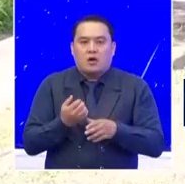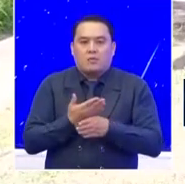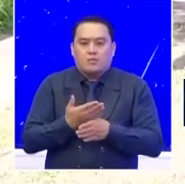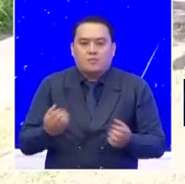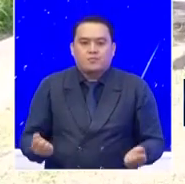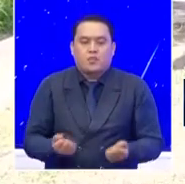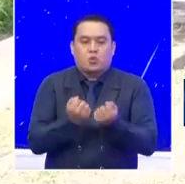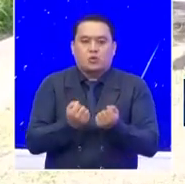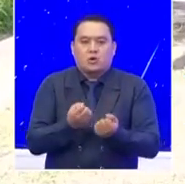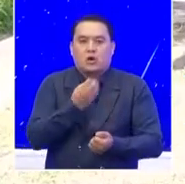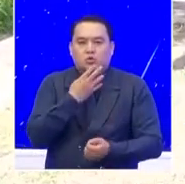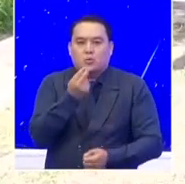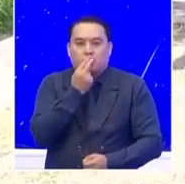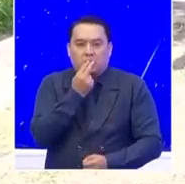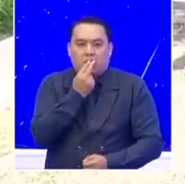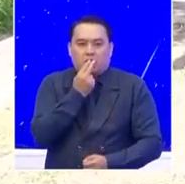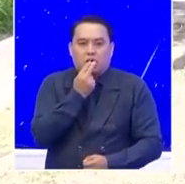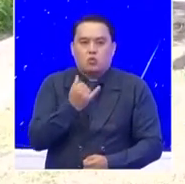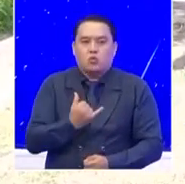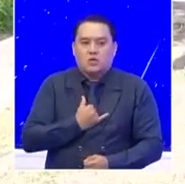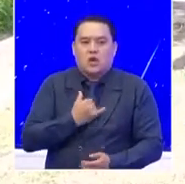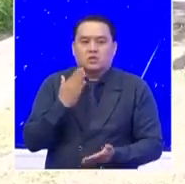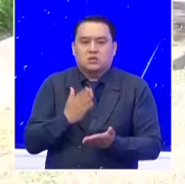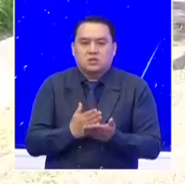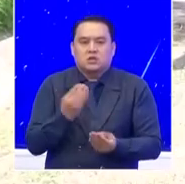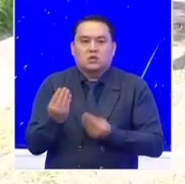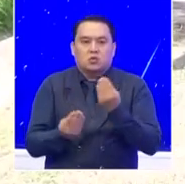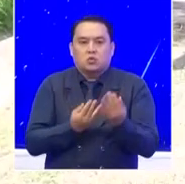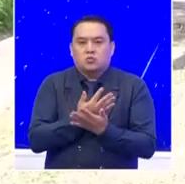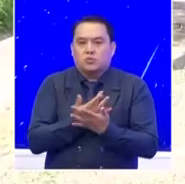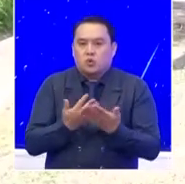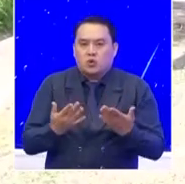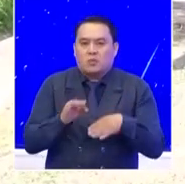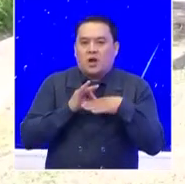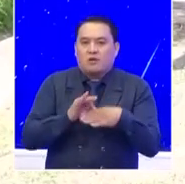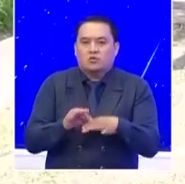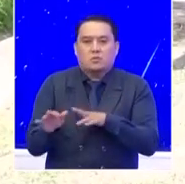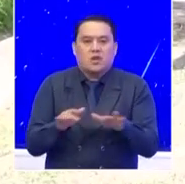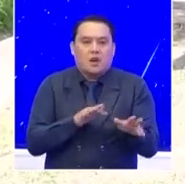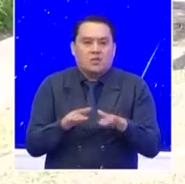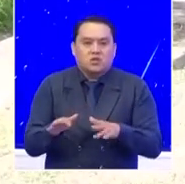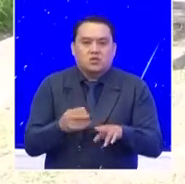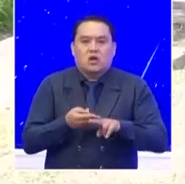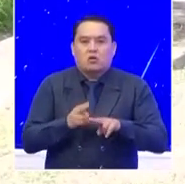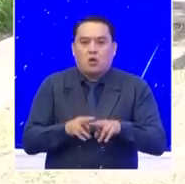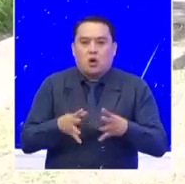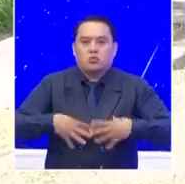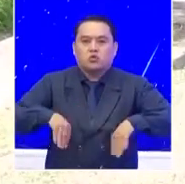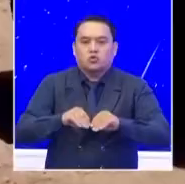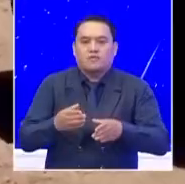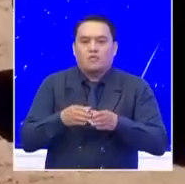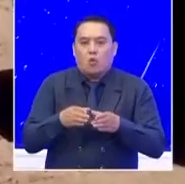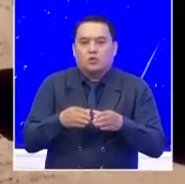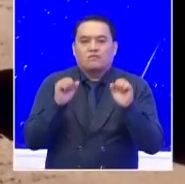им у детей хорошее питание, нам выдают игрушки, проводятся мероприятия. Благодаря также общественным фондам дети